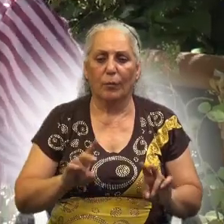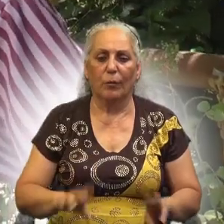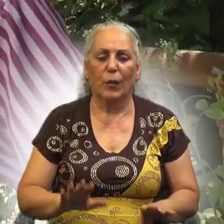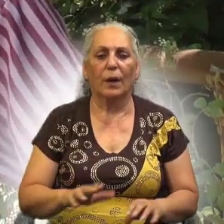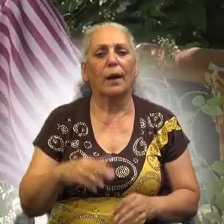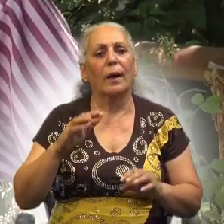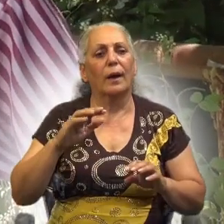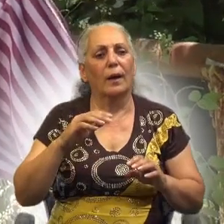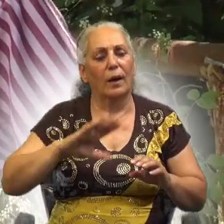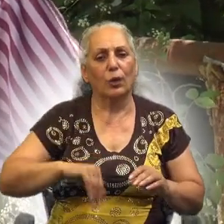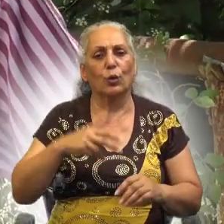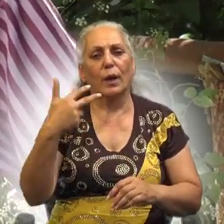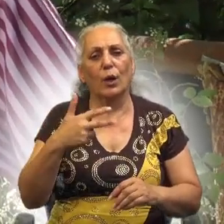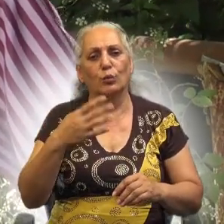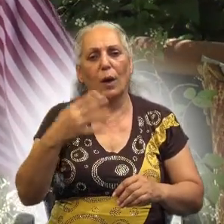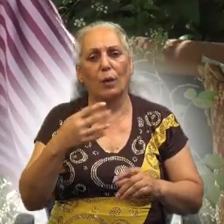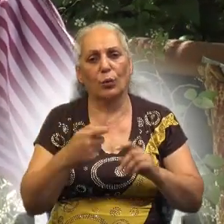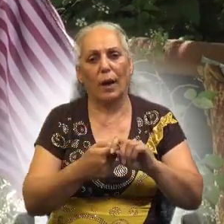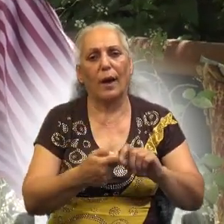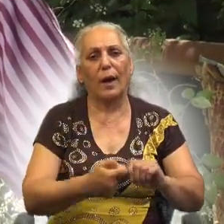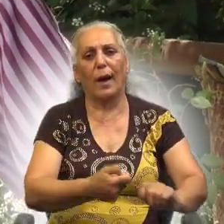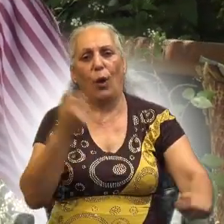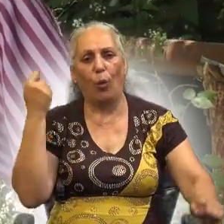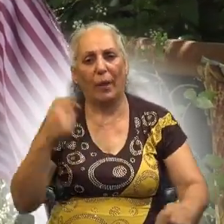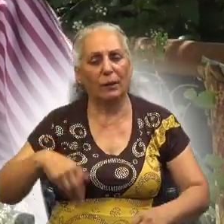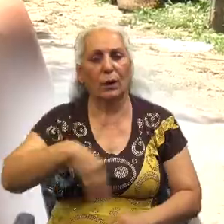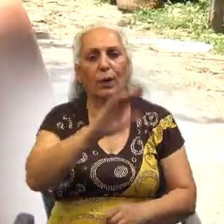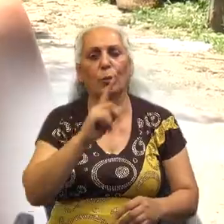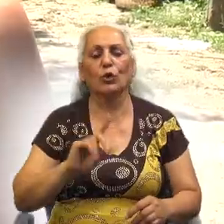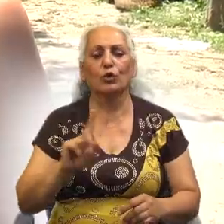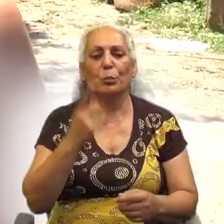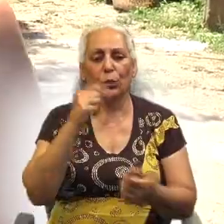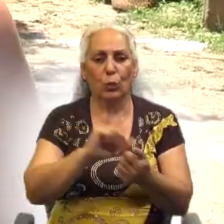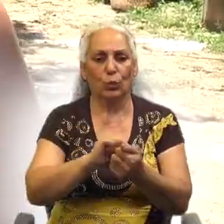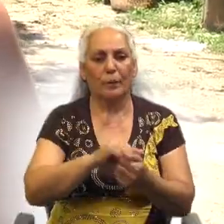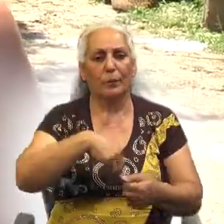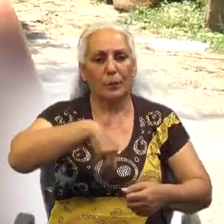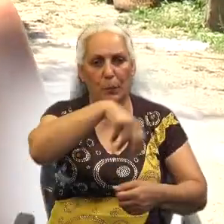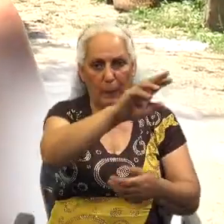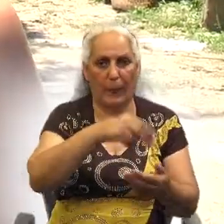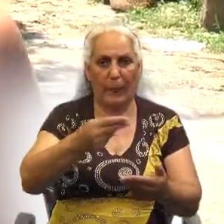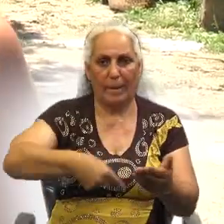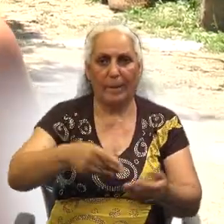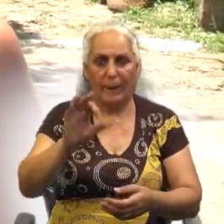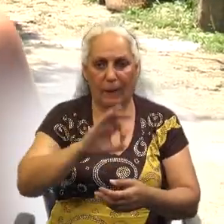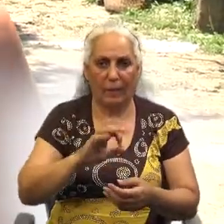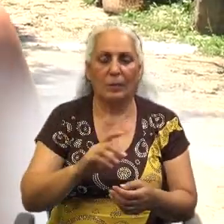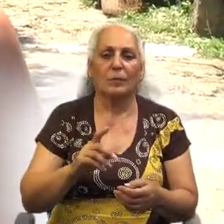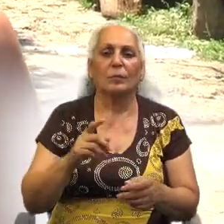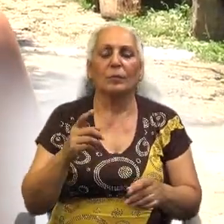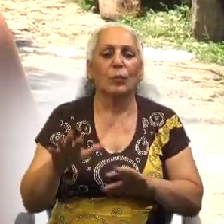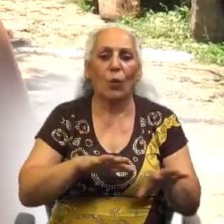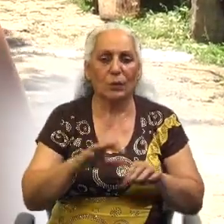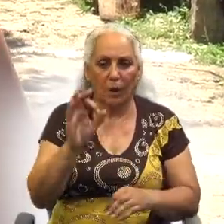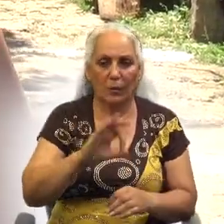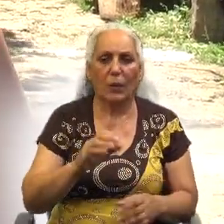30-40 կիլոմետր գնա, որ ինչ մի դոկումենտի խաթեր գնա հասնի այնտեղ։ Չէ, դե դժվար է, պետք է հասնենք դսեղ, ու գյուղապետանը